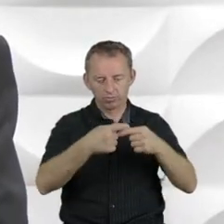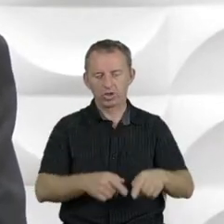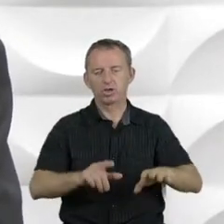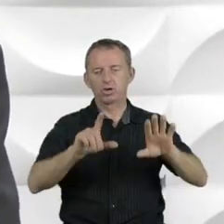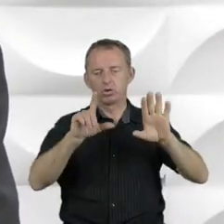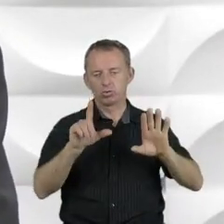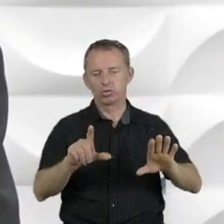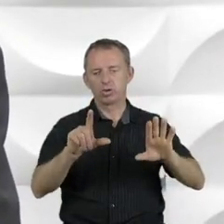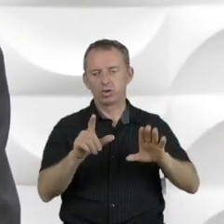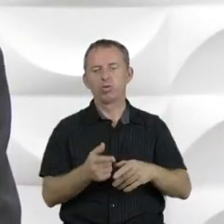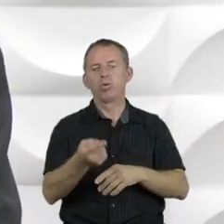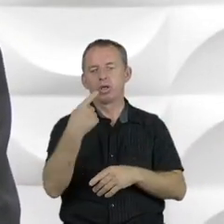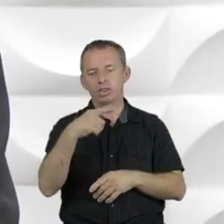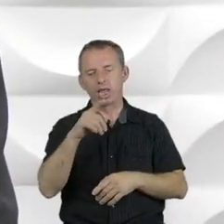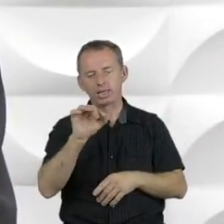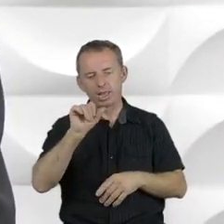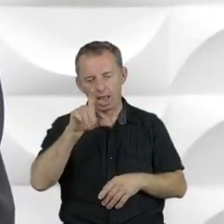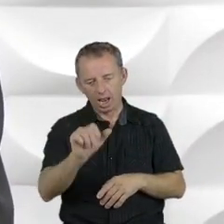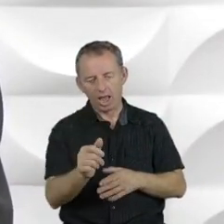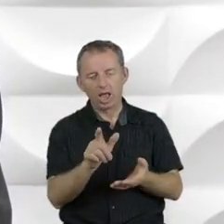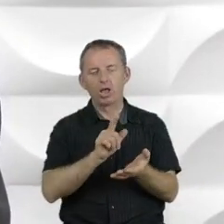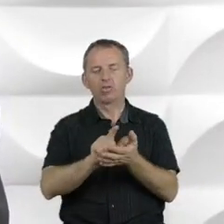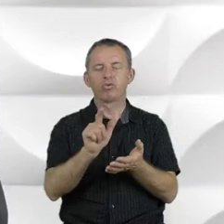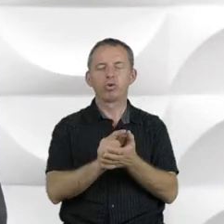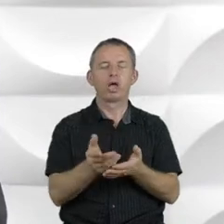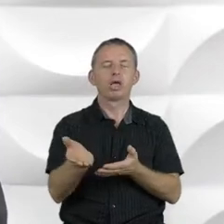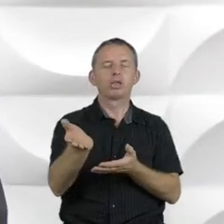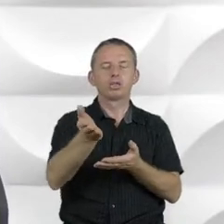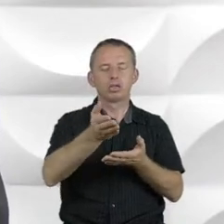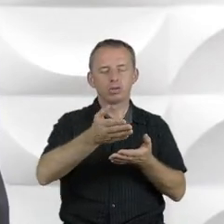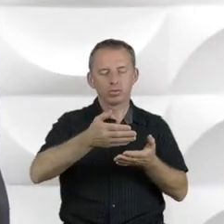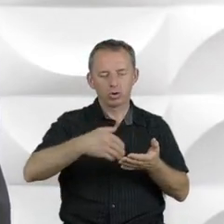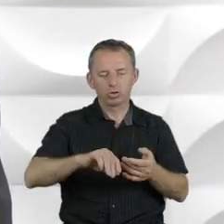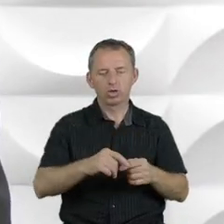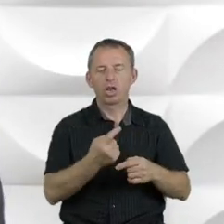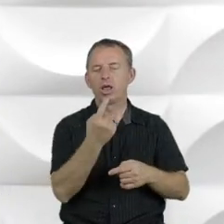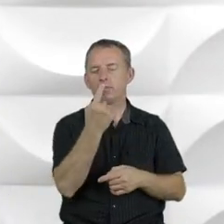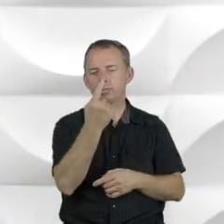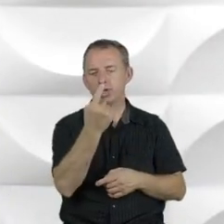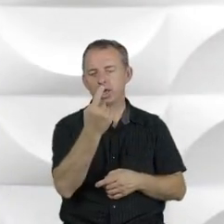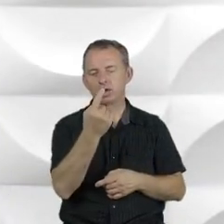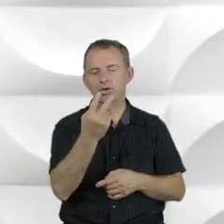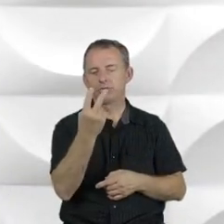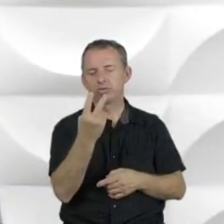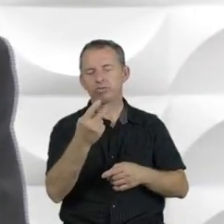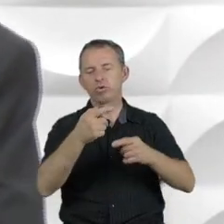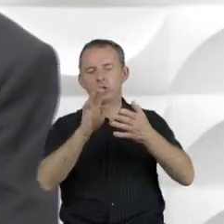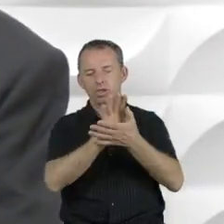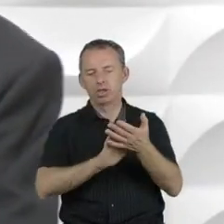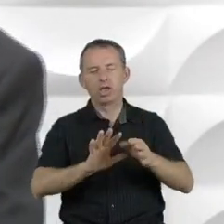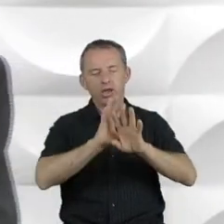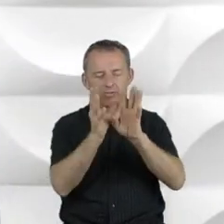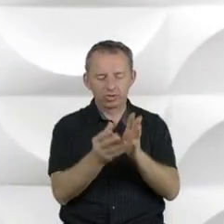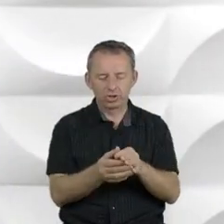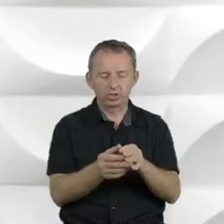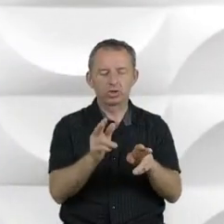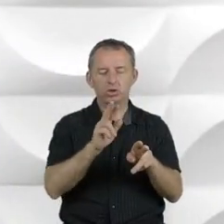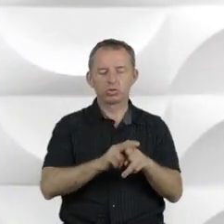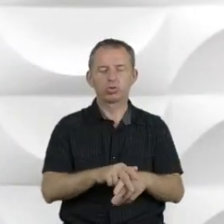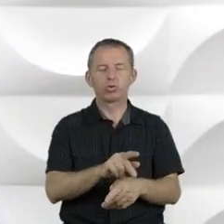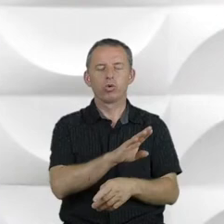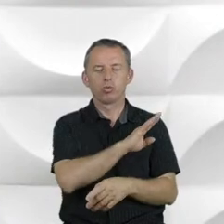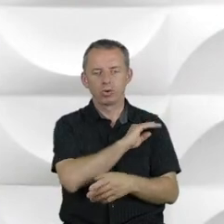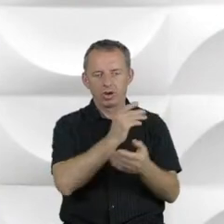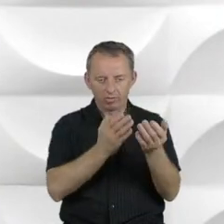i u Daniela w 12 rozdziale pierwszych dwóch tekstach. Wszyscy, którzy umarli wierząc w